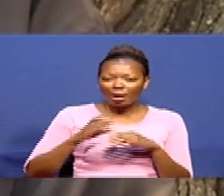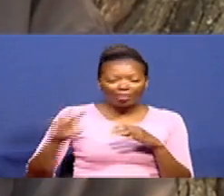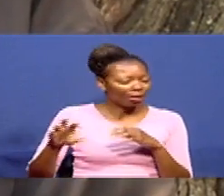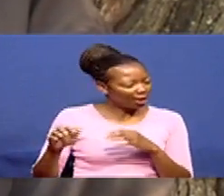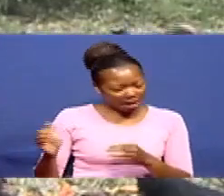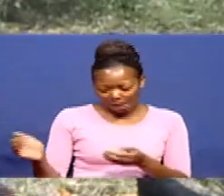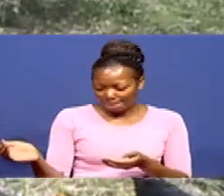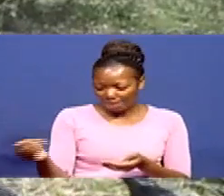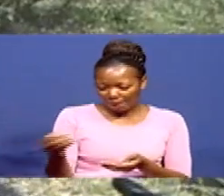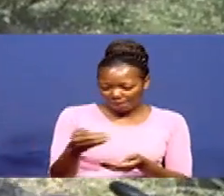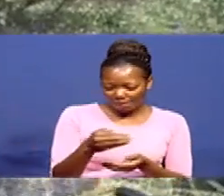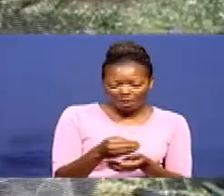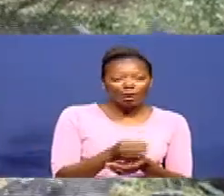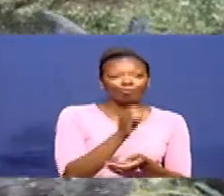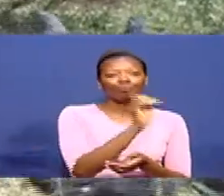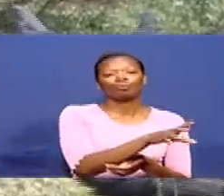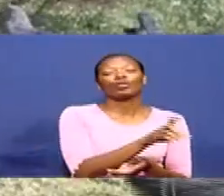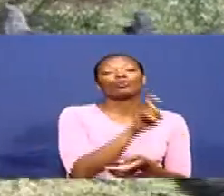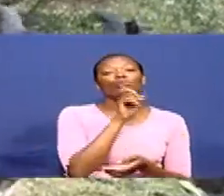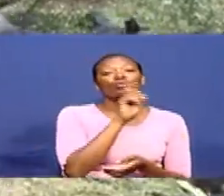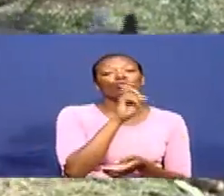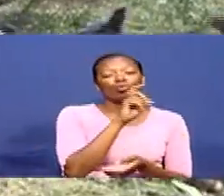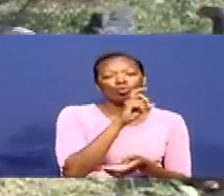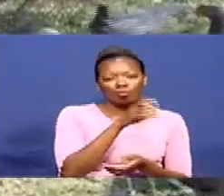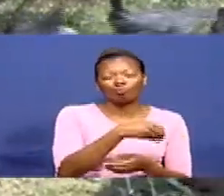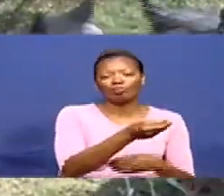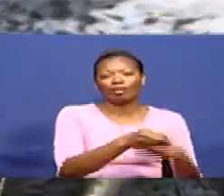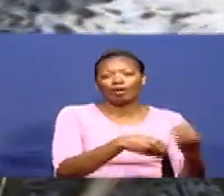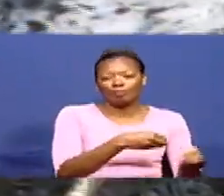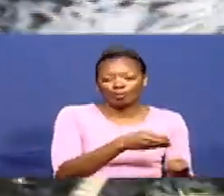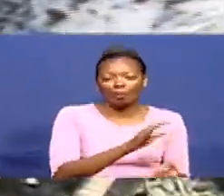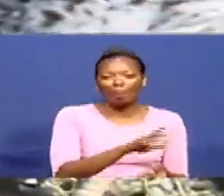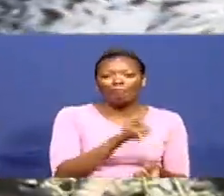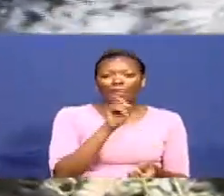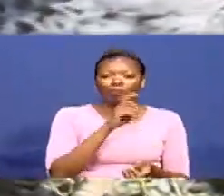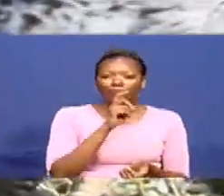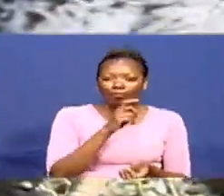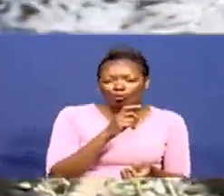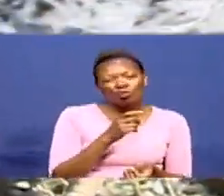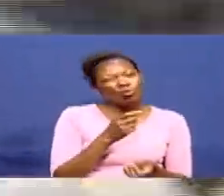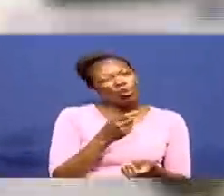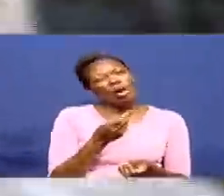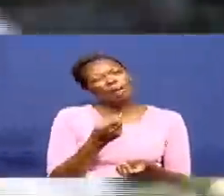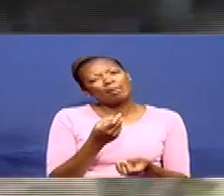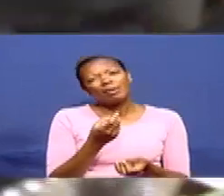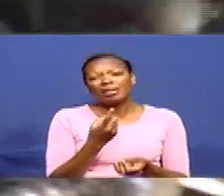hiyo leftover, tuna feed kuku zetu. Hizi kuku tunazipatia around